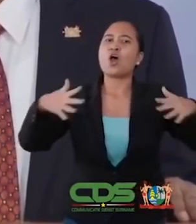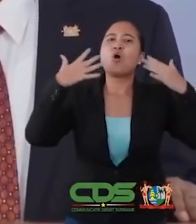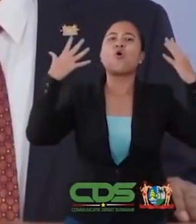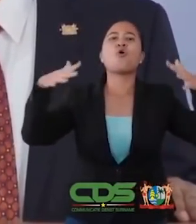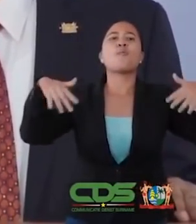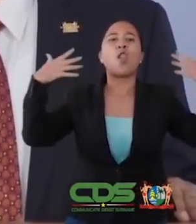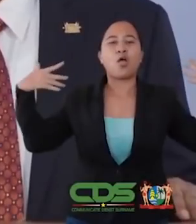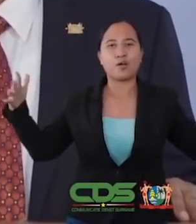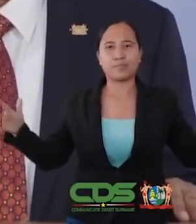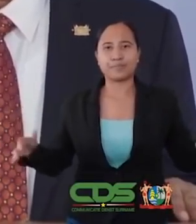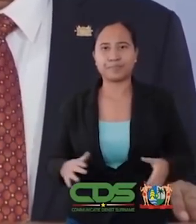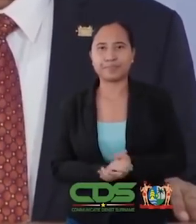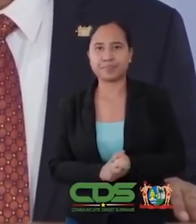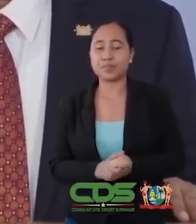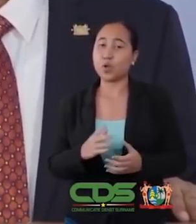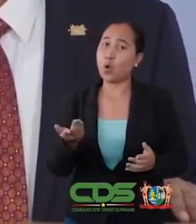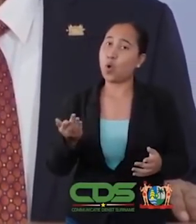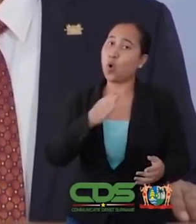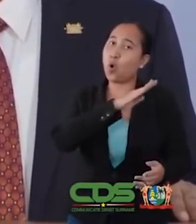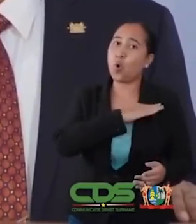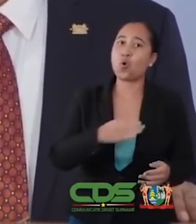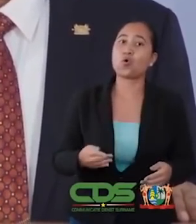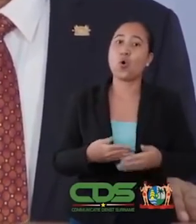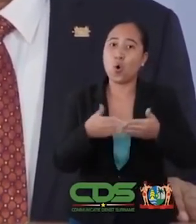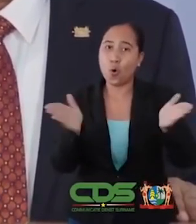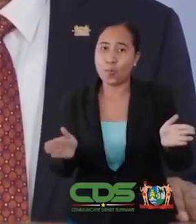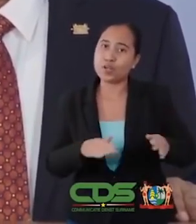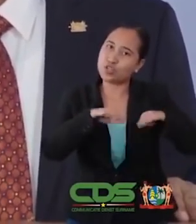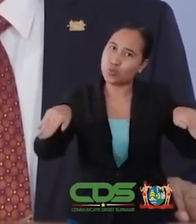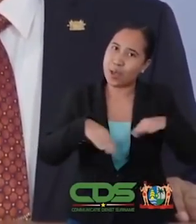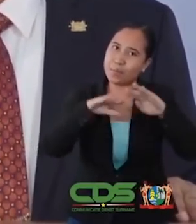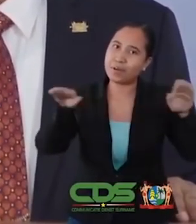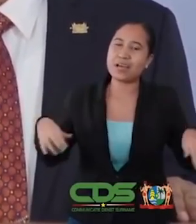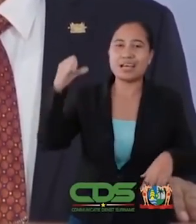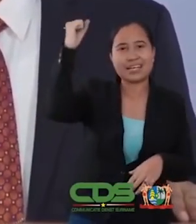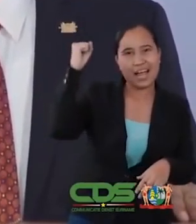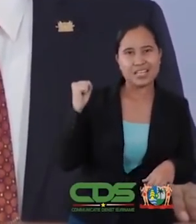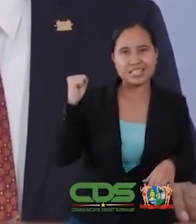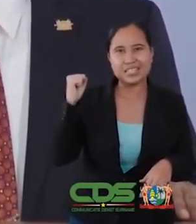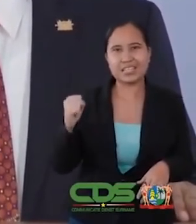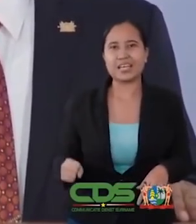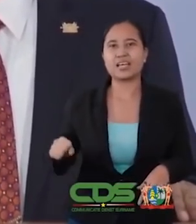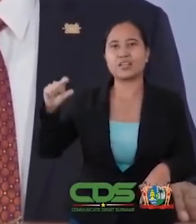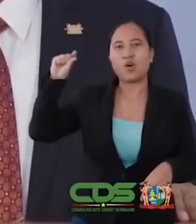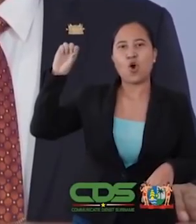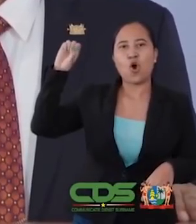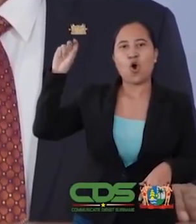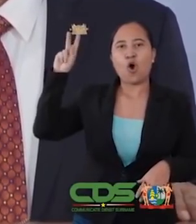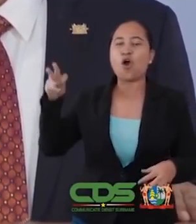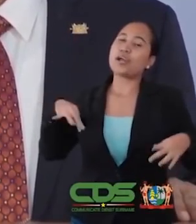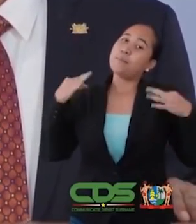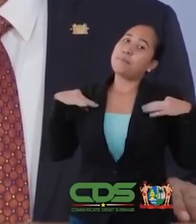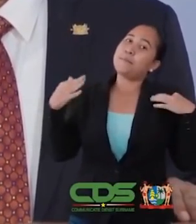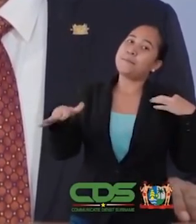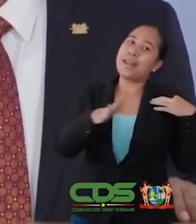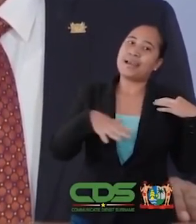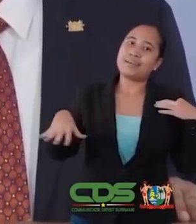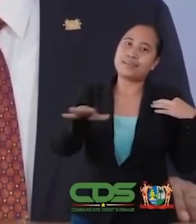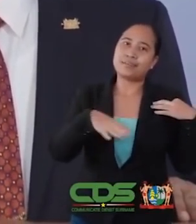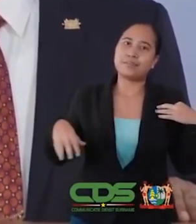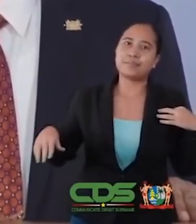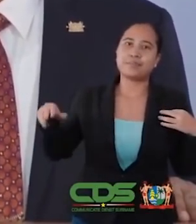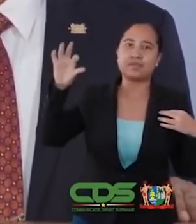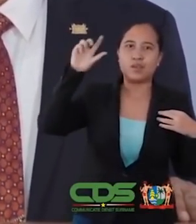lucht. Verder zijn opengesteld recreatieoorden, casino's, gok- en vermakelijkheidsgelegenheden,